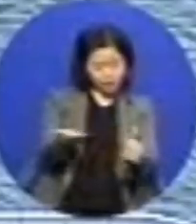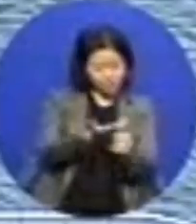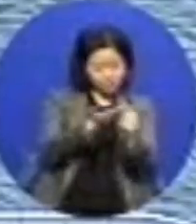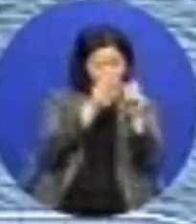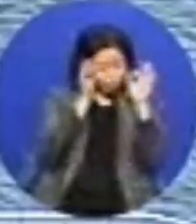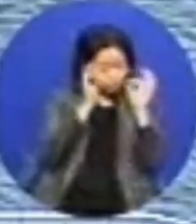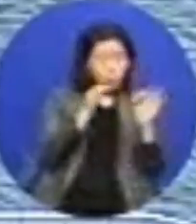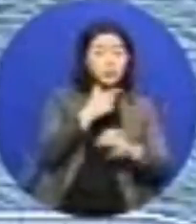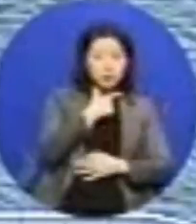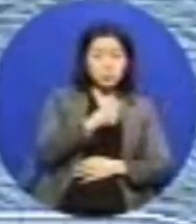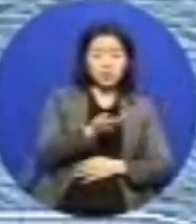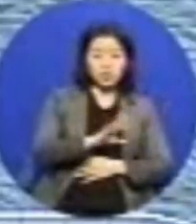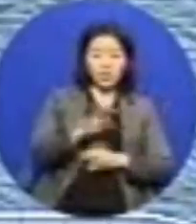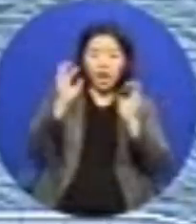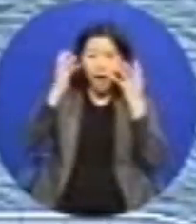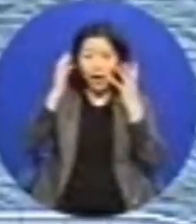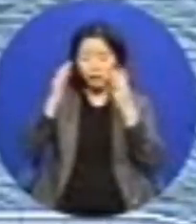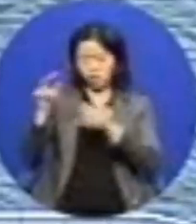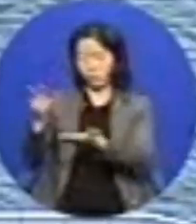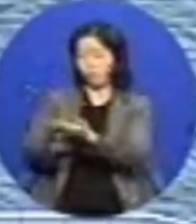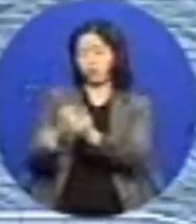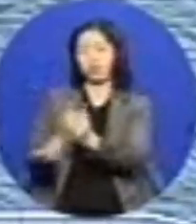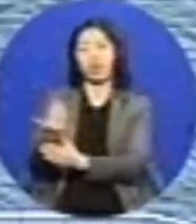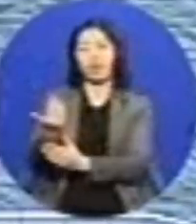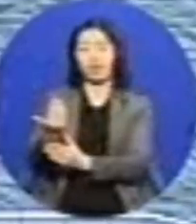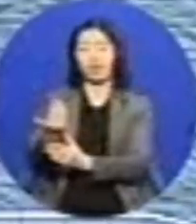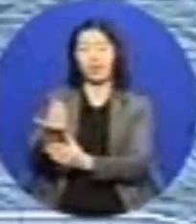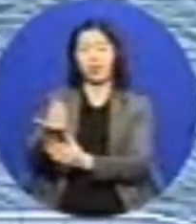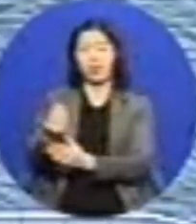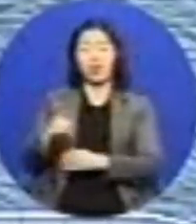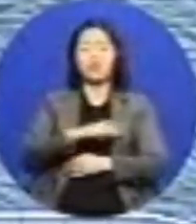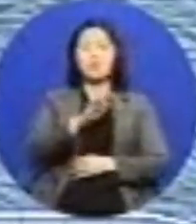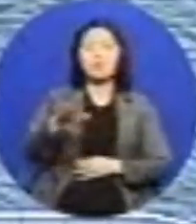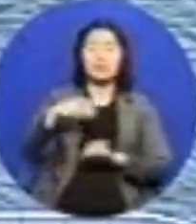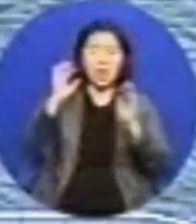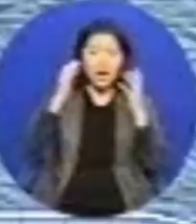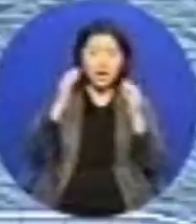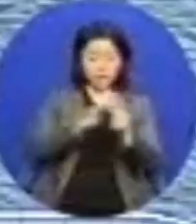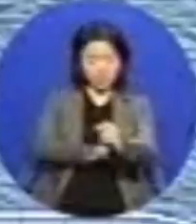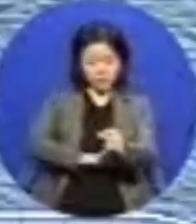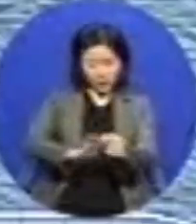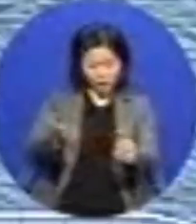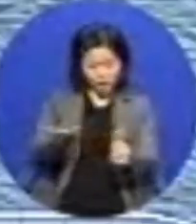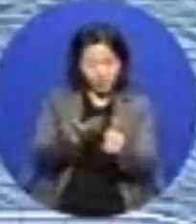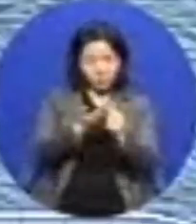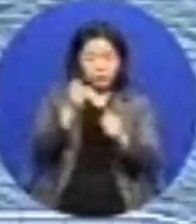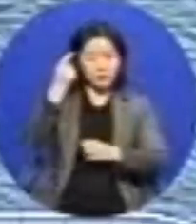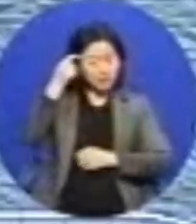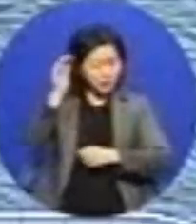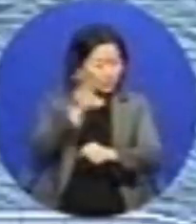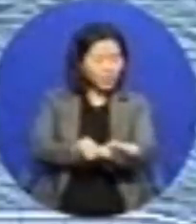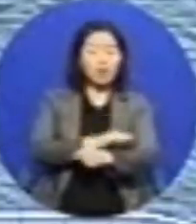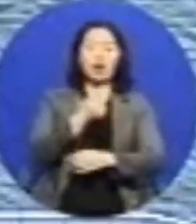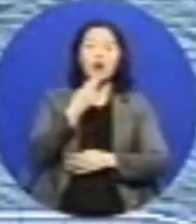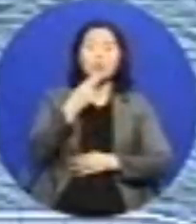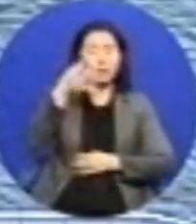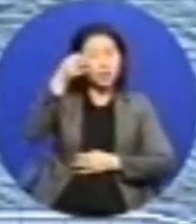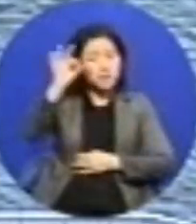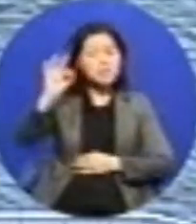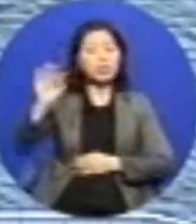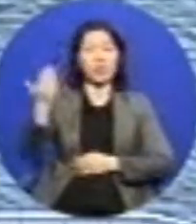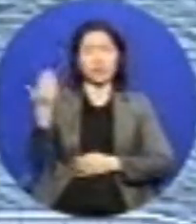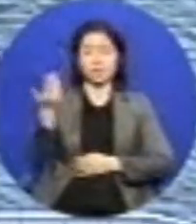아이들에게 문제가 생겨요 우리는 우리 아이들을 잘 기를 수 있는지 이가 없다고 인정 해야 되는데